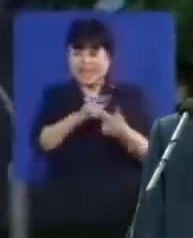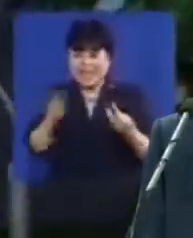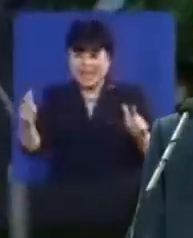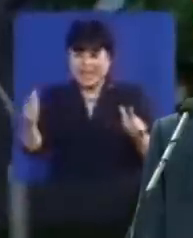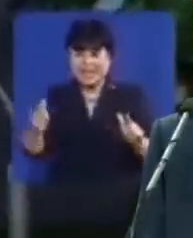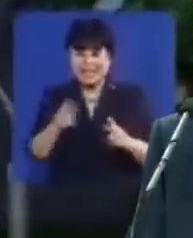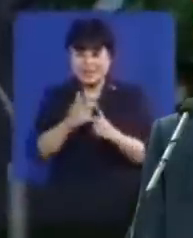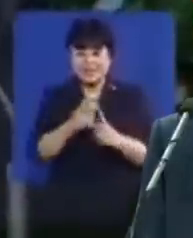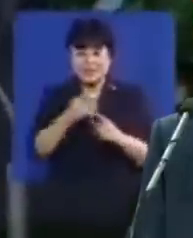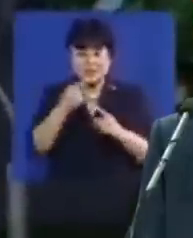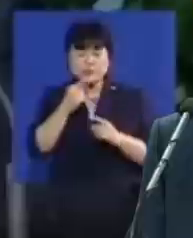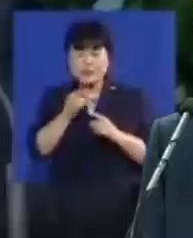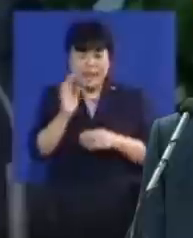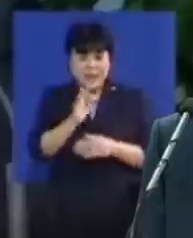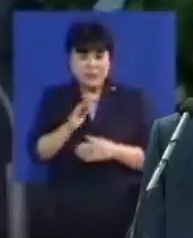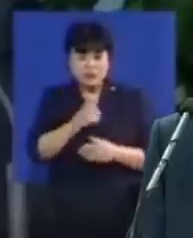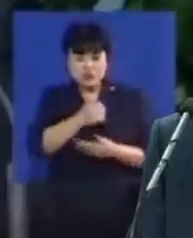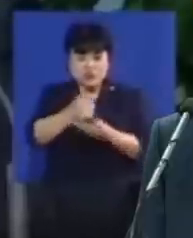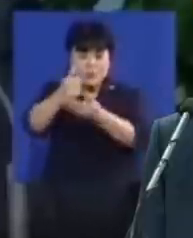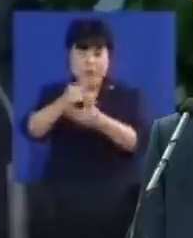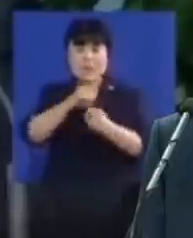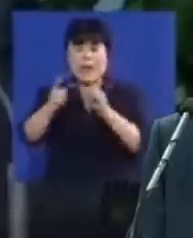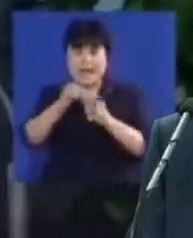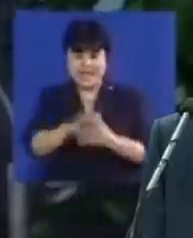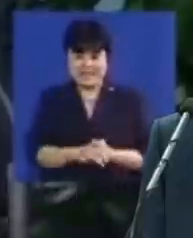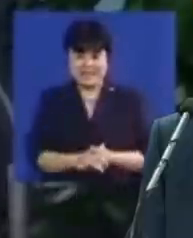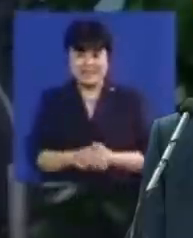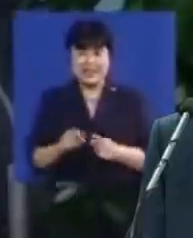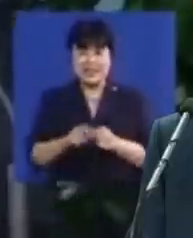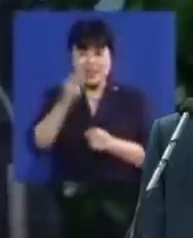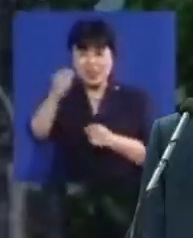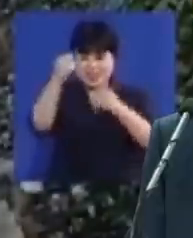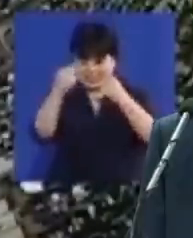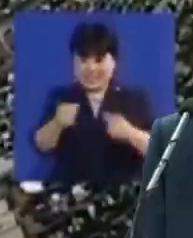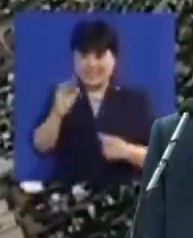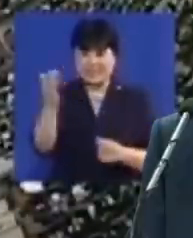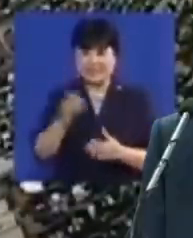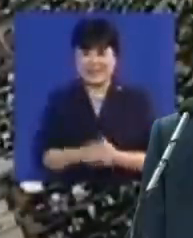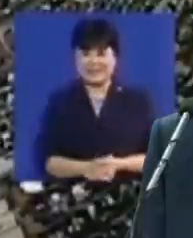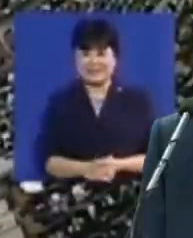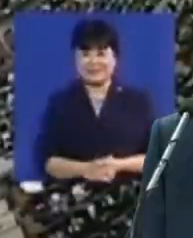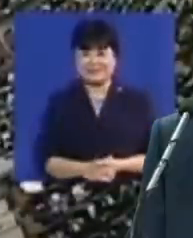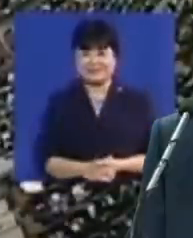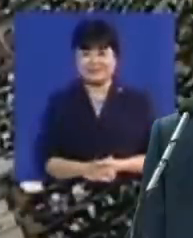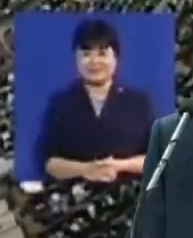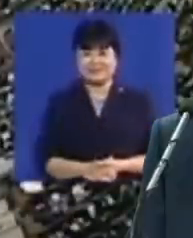말이 아닙니다. 주님의 말씀인 것입니다. 영원히 살아요.